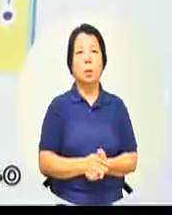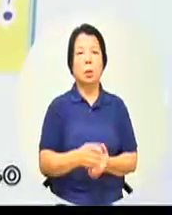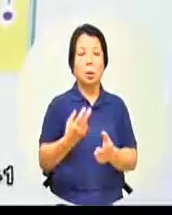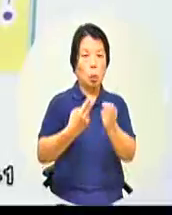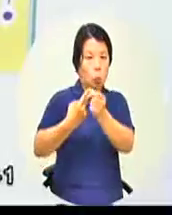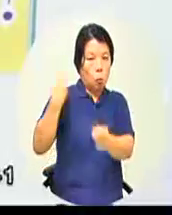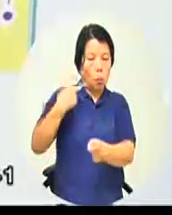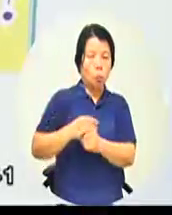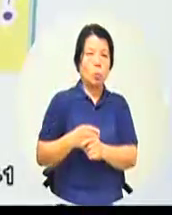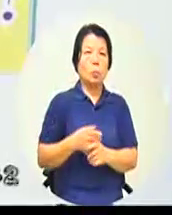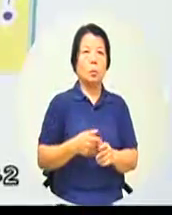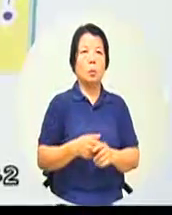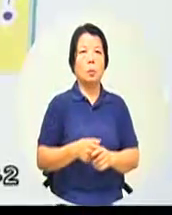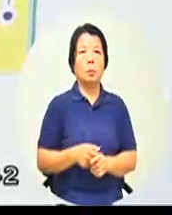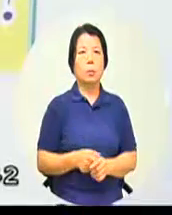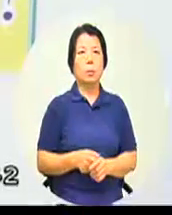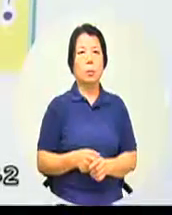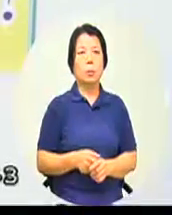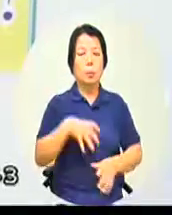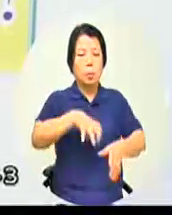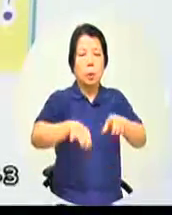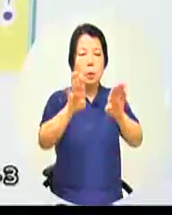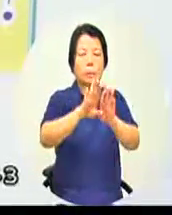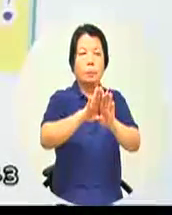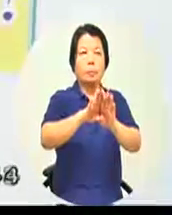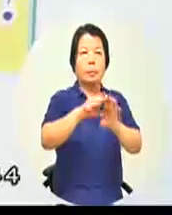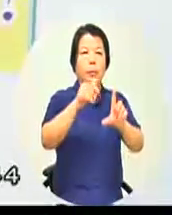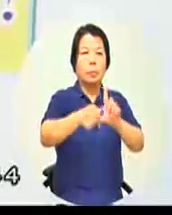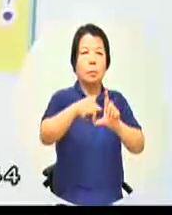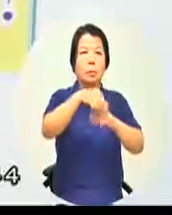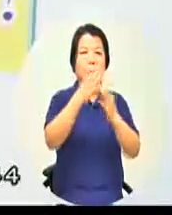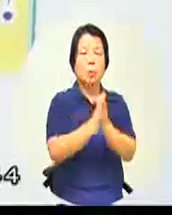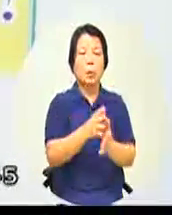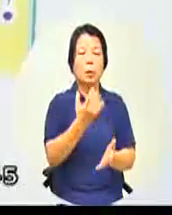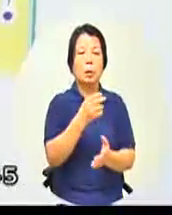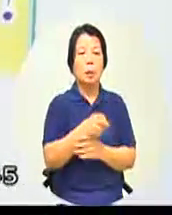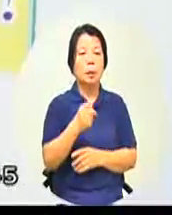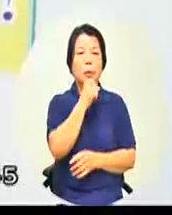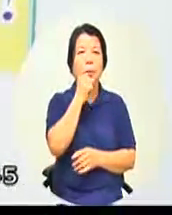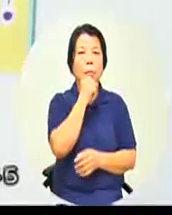哦，你敢知伊的营养午餐75%，伊用几趴？